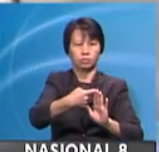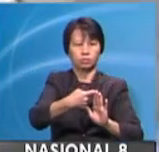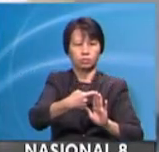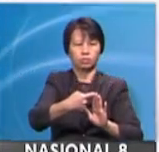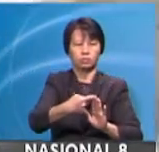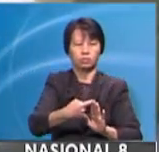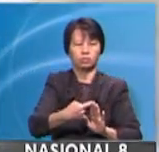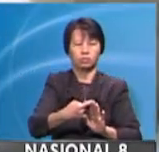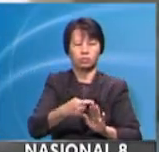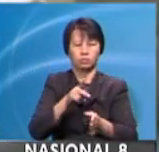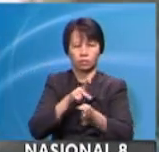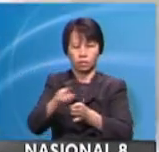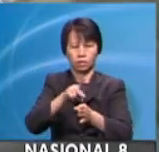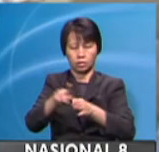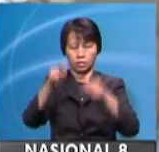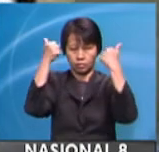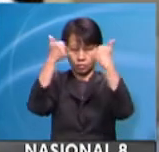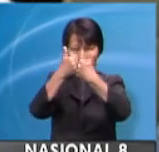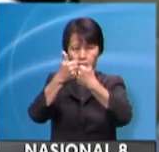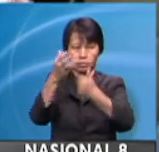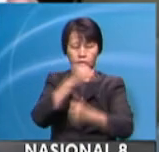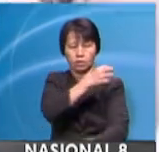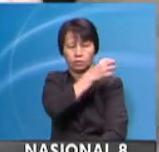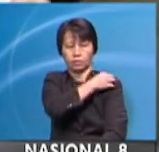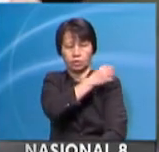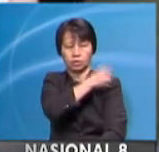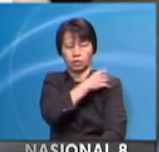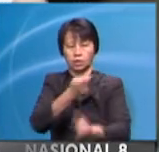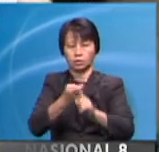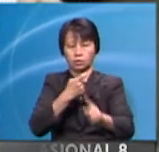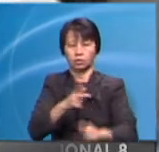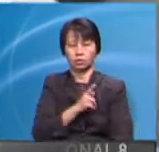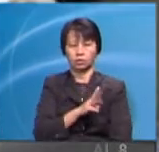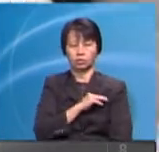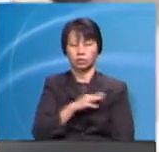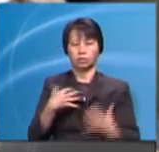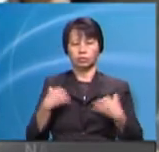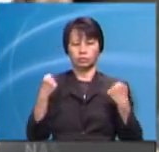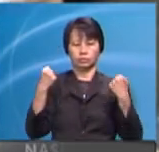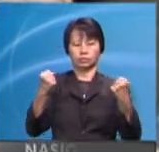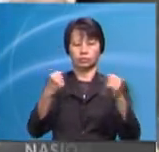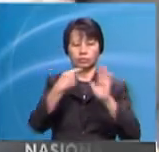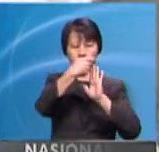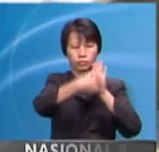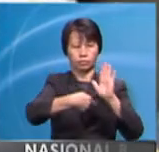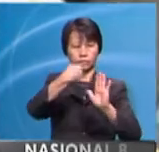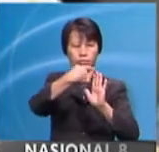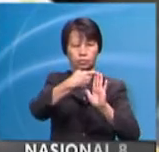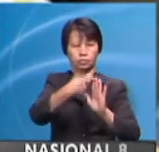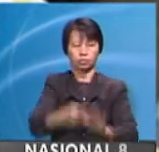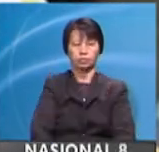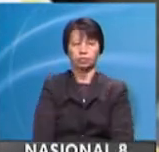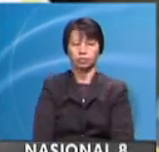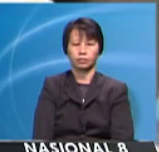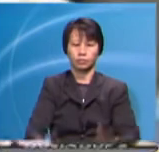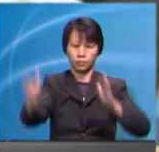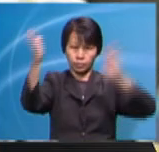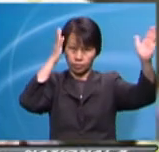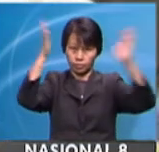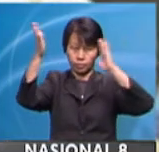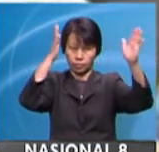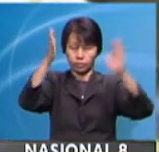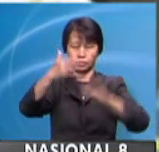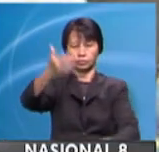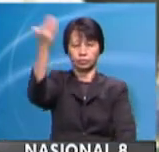Rajapaksa, pakar-pakar autisma dan pegawai-pegawai daripada Kementerian Kesihatan Sri Lanka. Malaysia pada